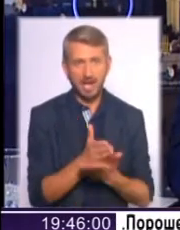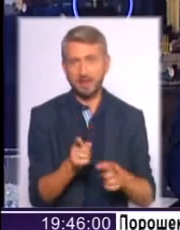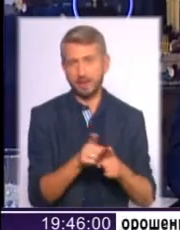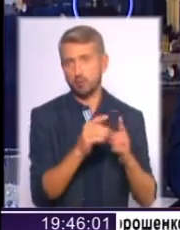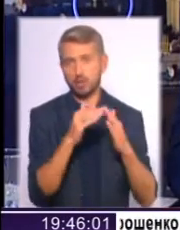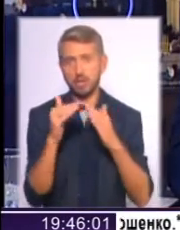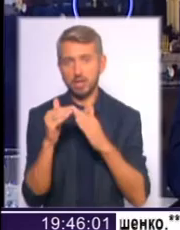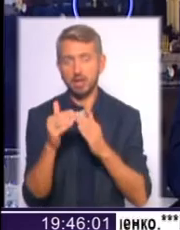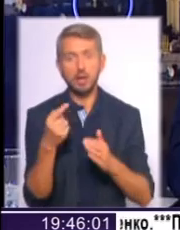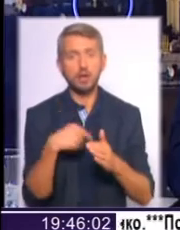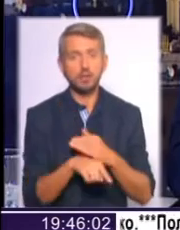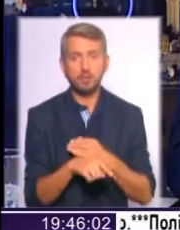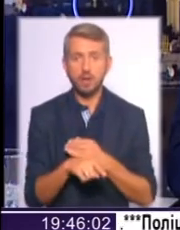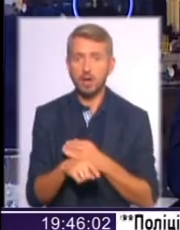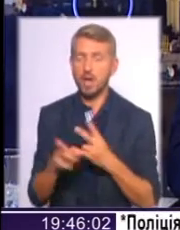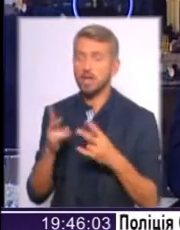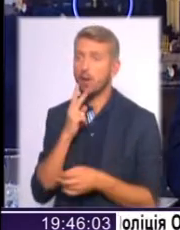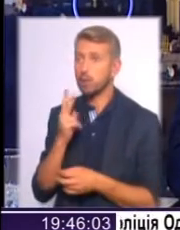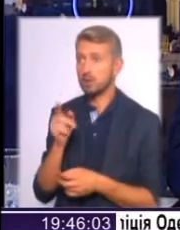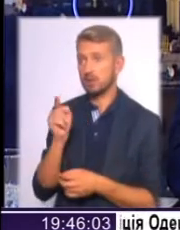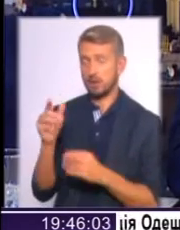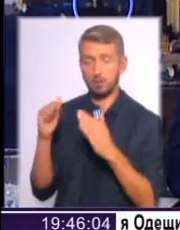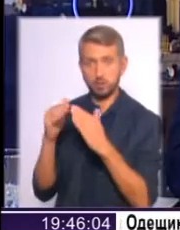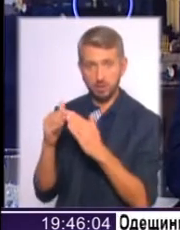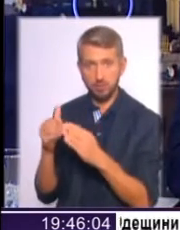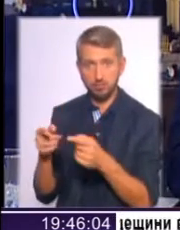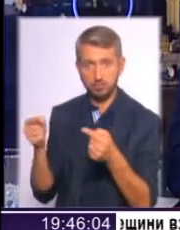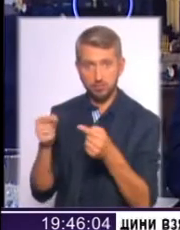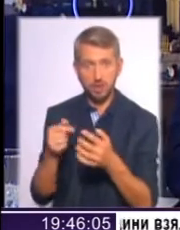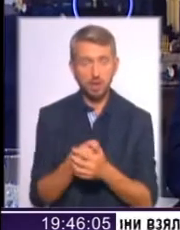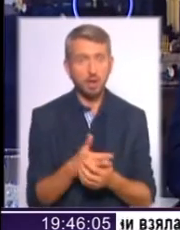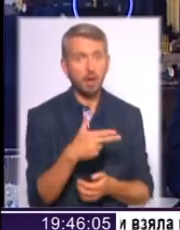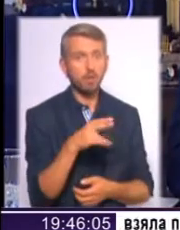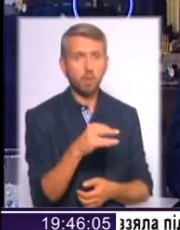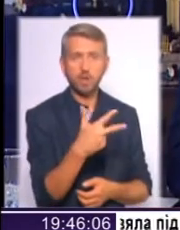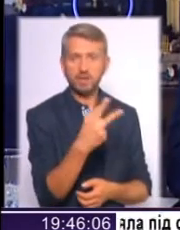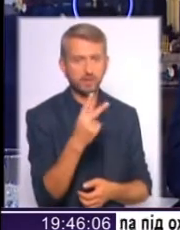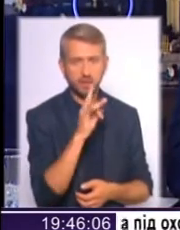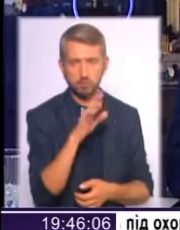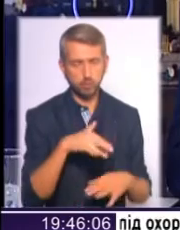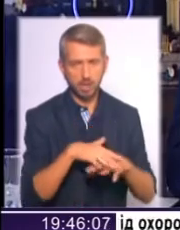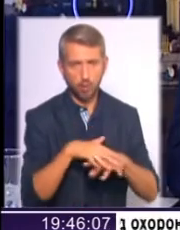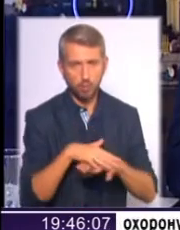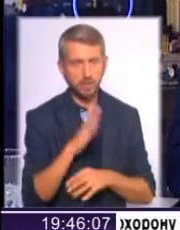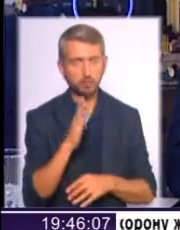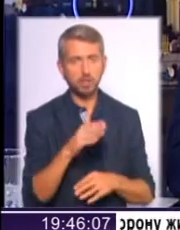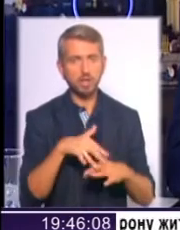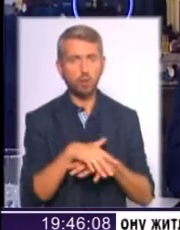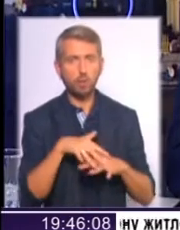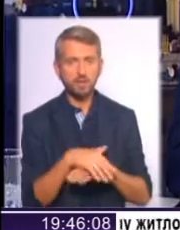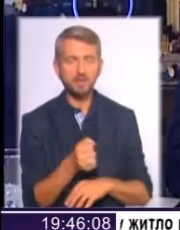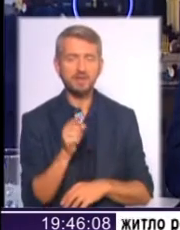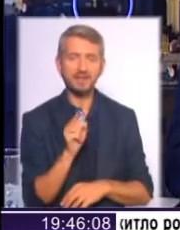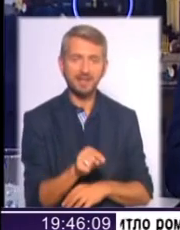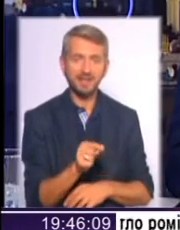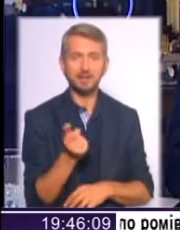Тому треба просто подивитися на цей будинок, глянути на ситуацію. 32 не буде нараховуватися, а буде нараховуватися стільки,